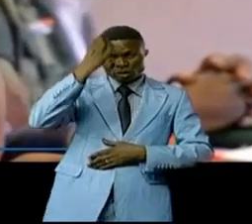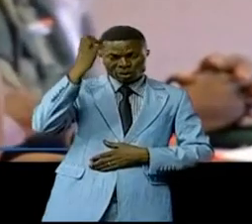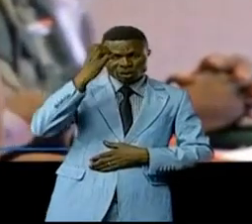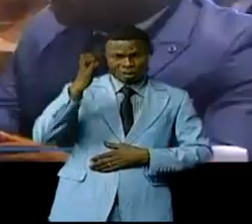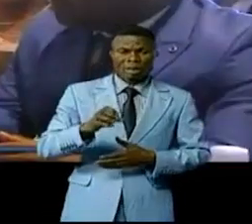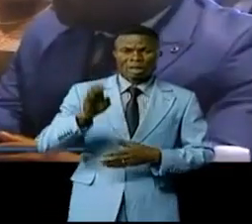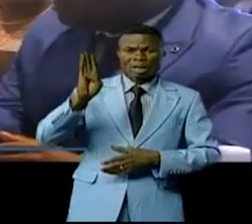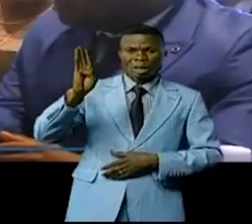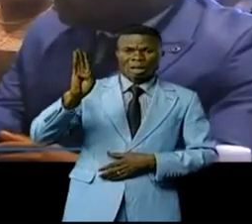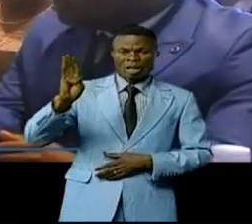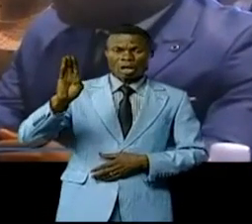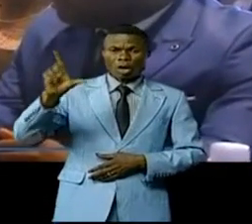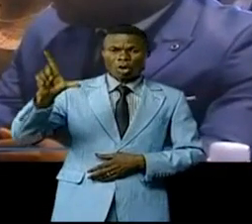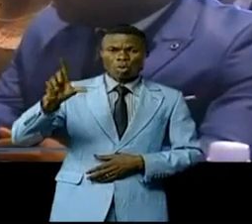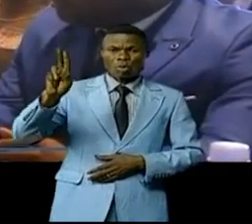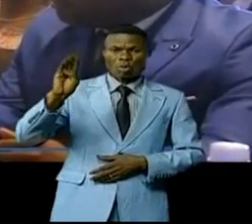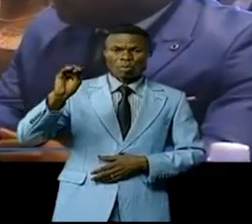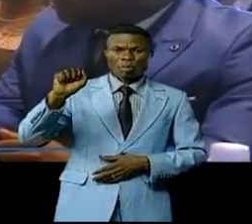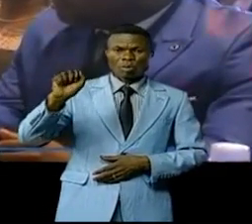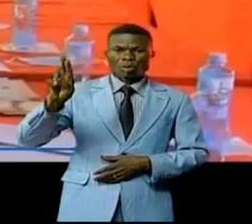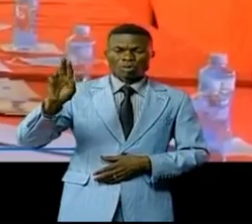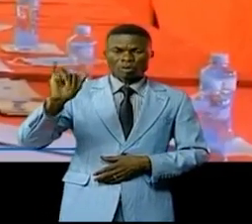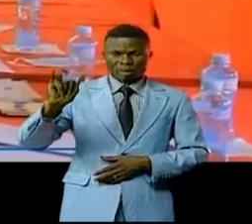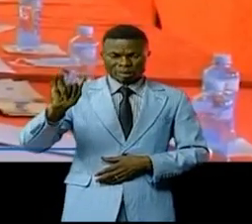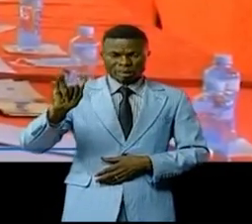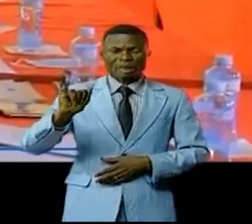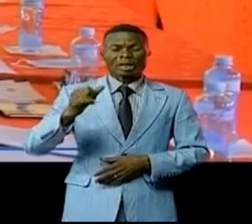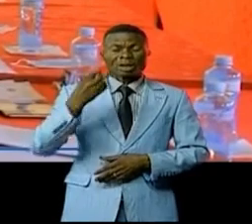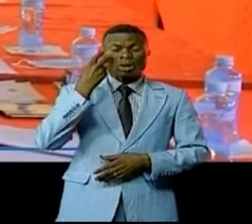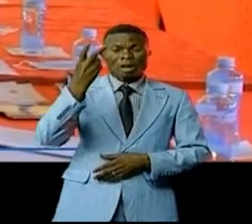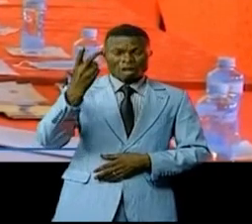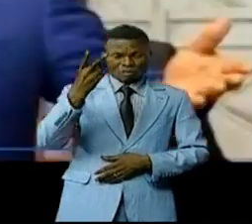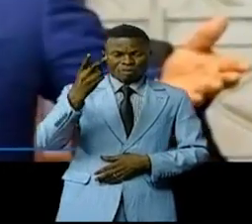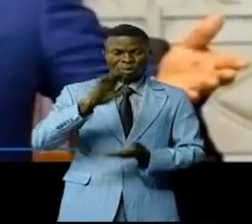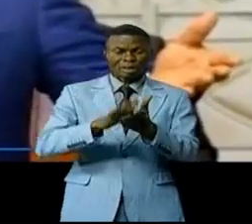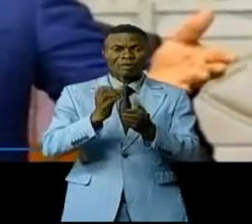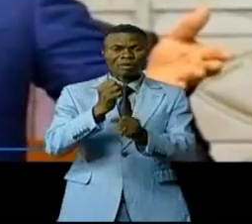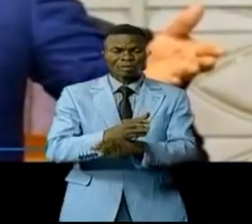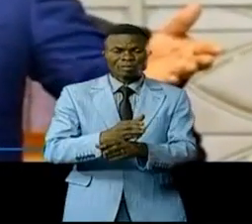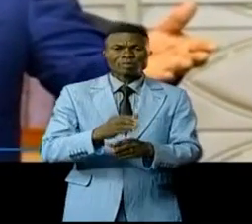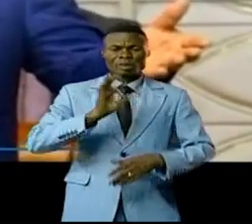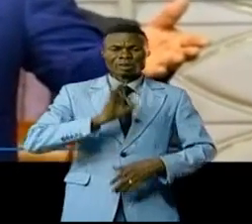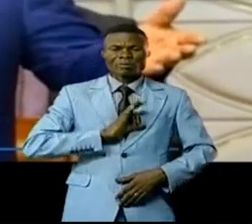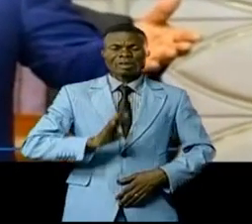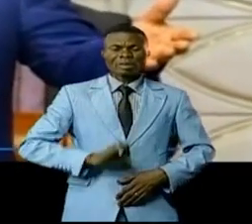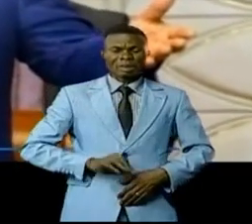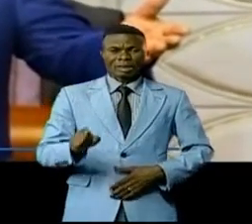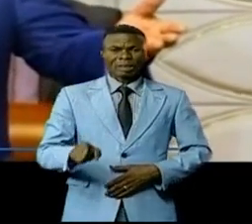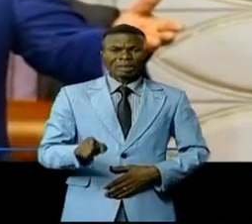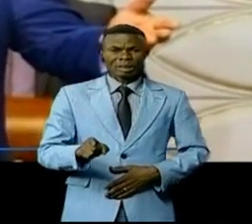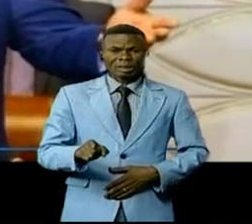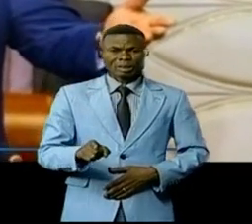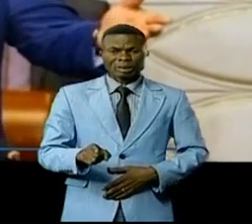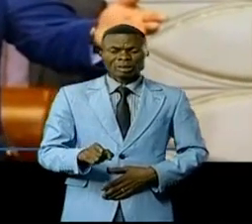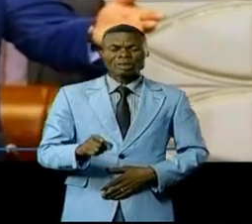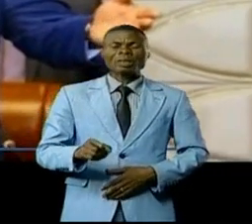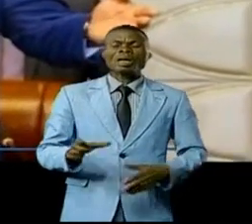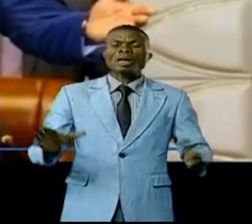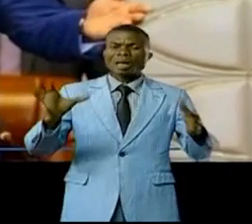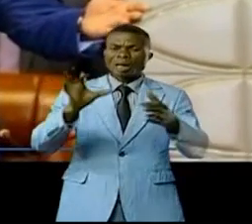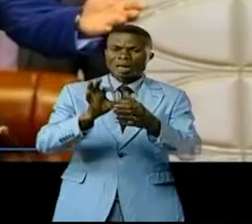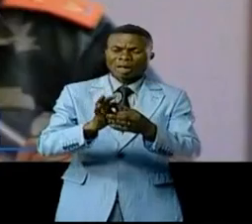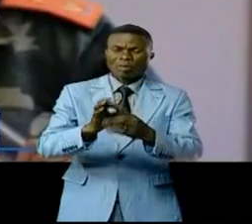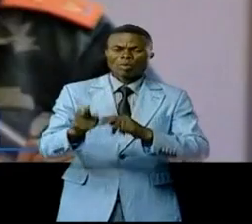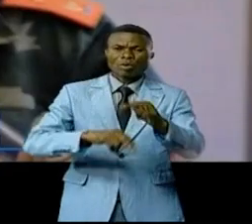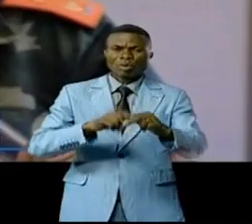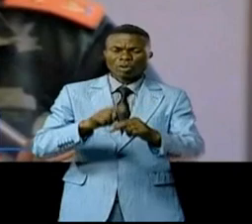à l'issue de cet échange le deux peuples matérialisés, la vision du chef de l'État, Félix Antoine Tshisekedi Tshilombo, celle de la solidarité nationale